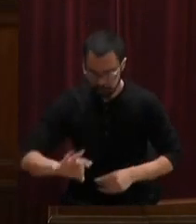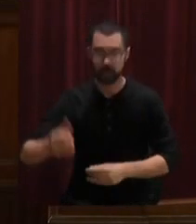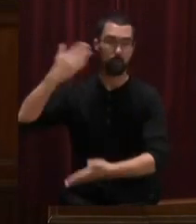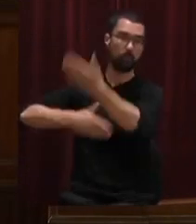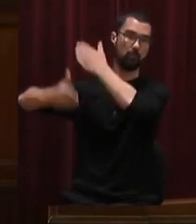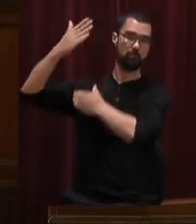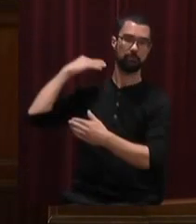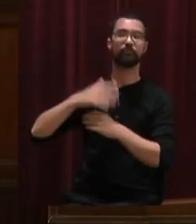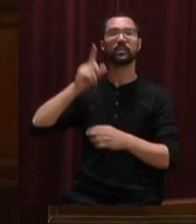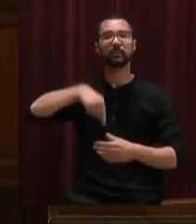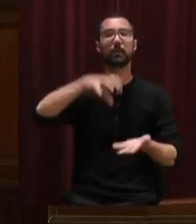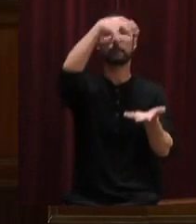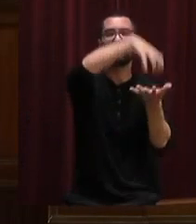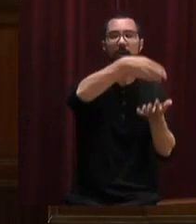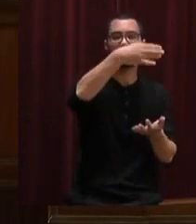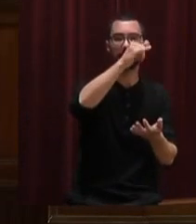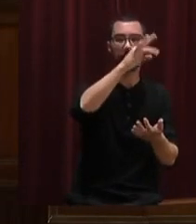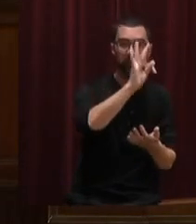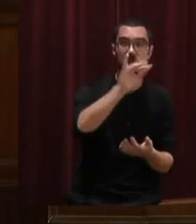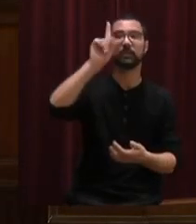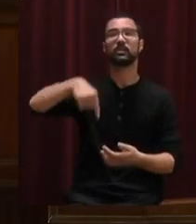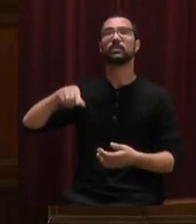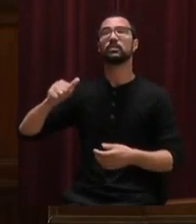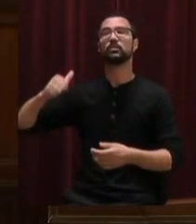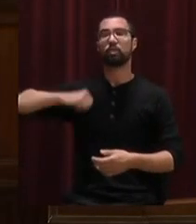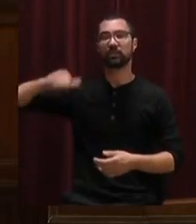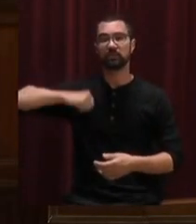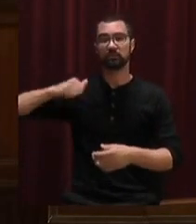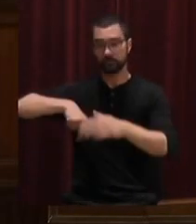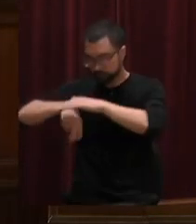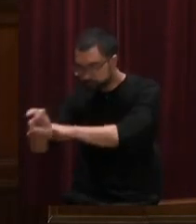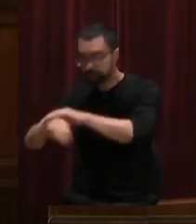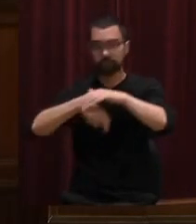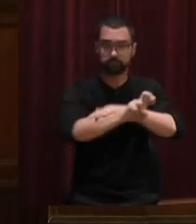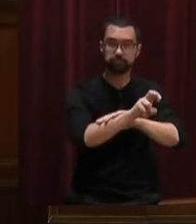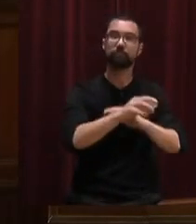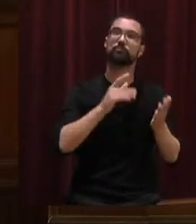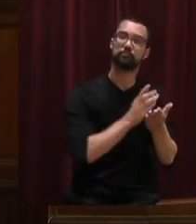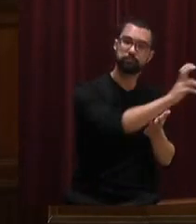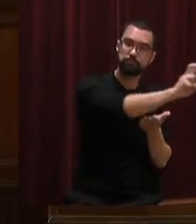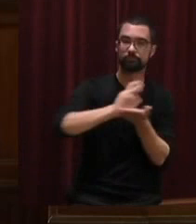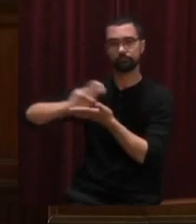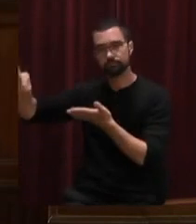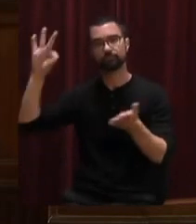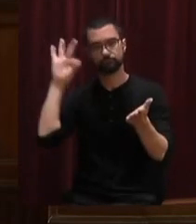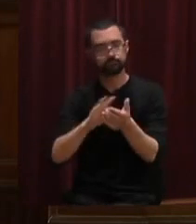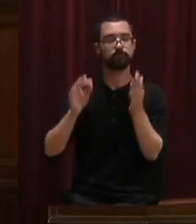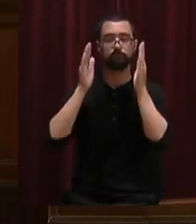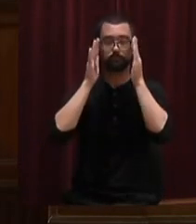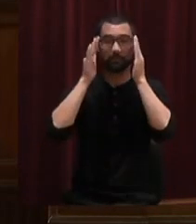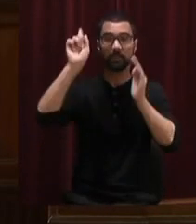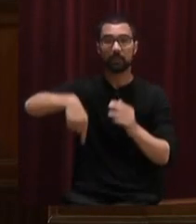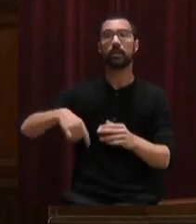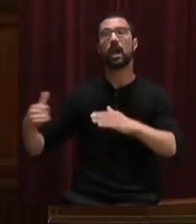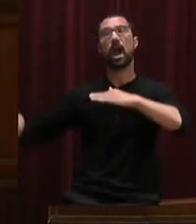Son Espases, com ja està projectat. És l'hora de convertir en un projecte d'execució el vell somni de la connexió amb l'aeroport de Son